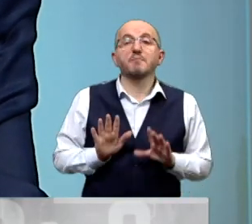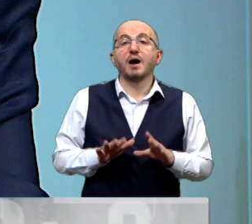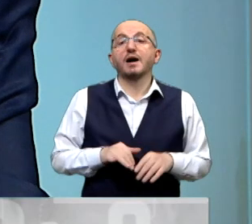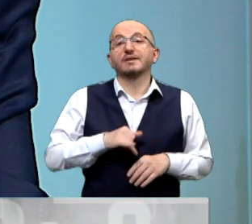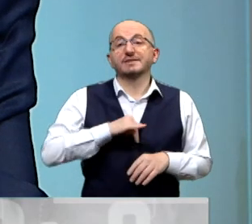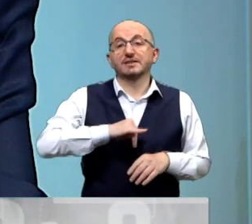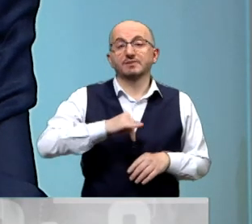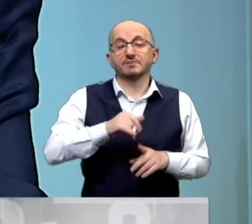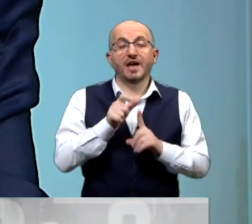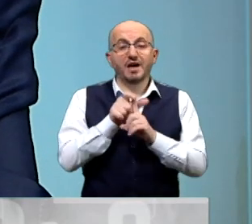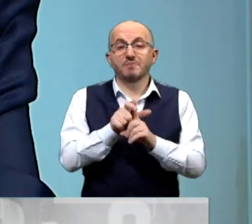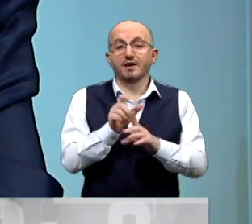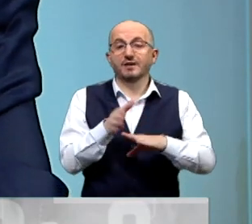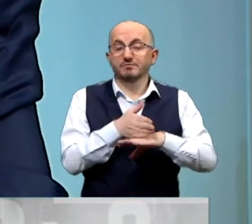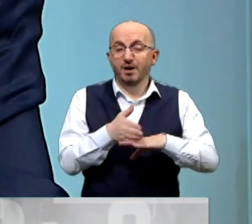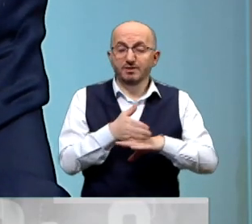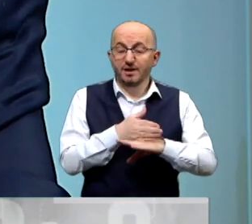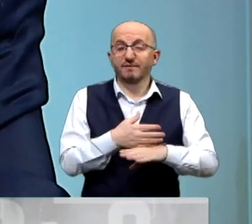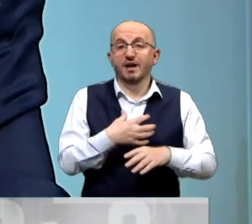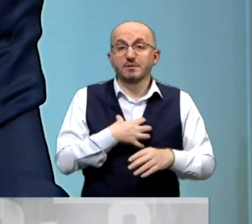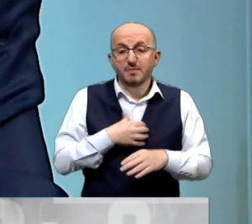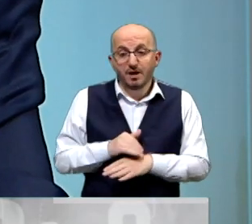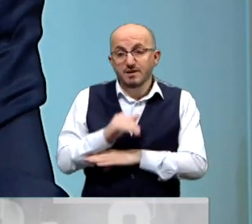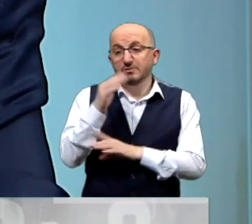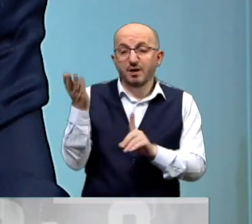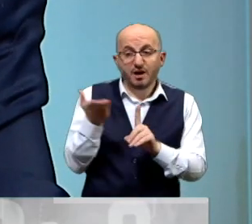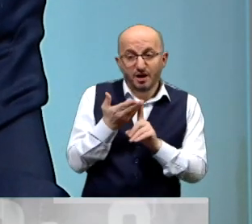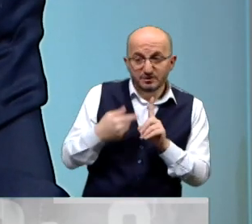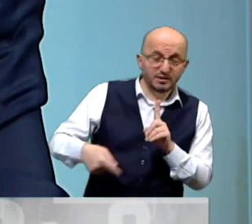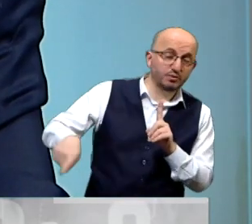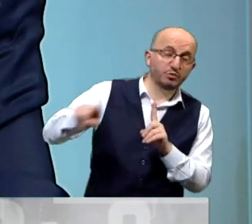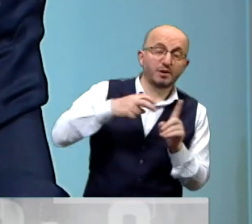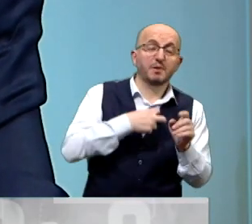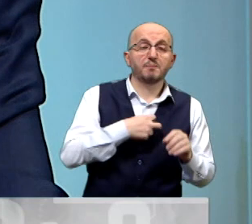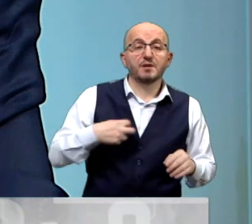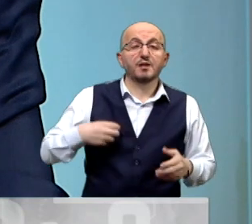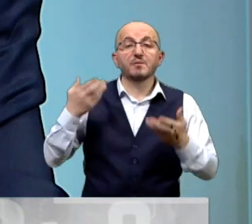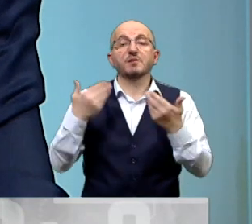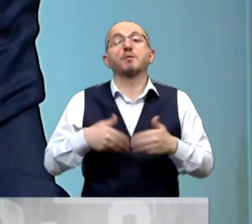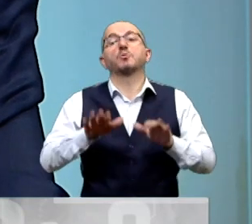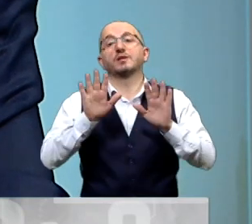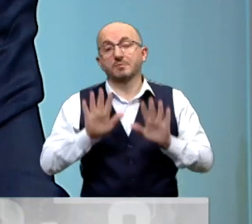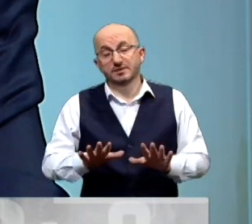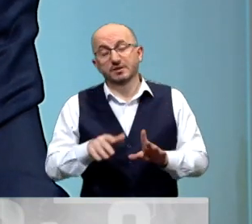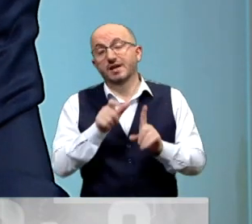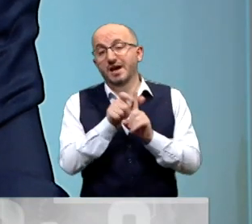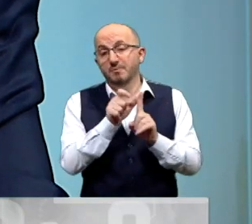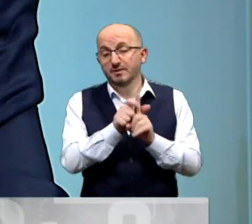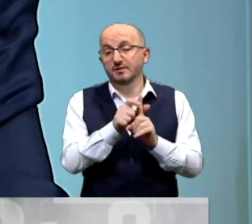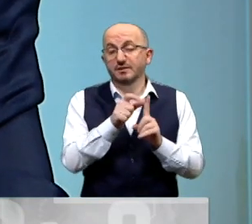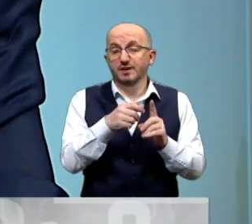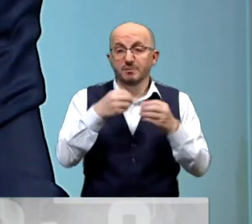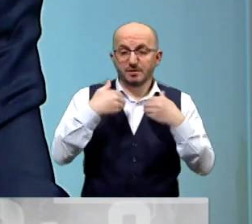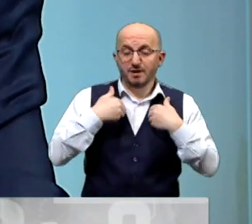yanımda olan şu emanetler benim hayatıma kastetse benim peygamberliğimi kabul etmeseler de bu emanetleri